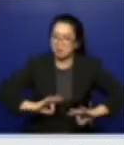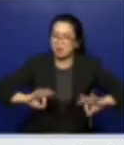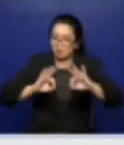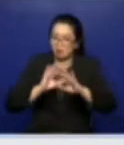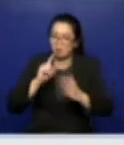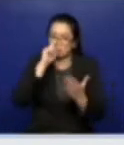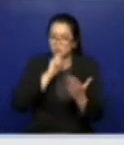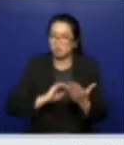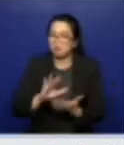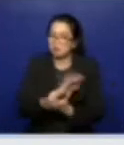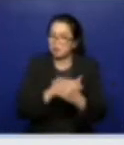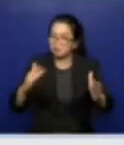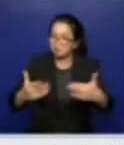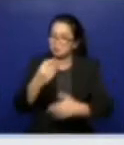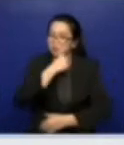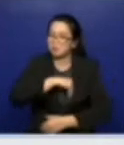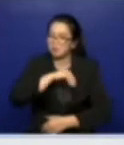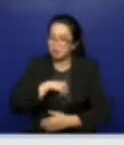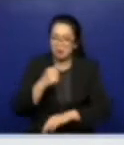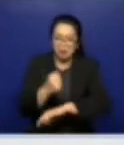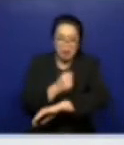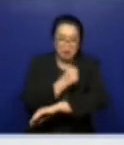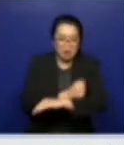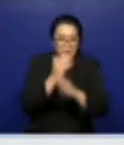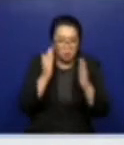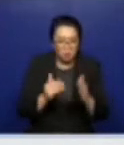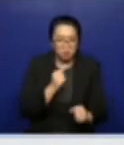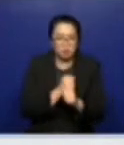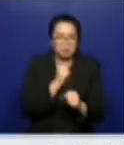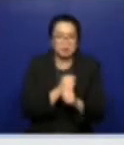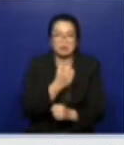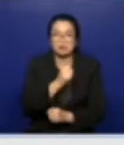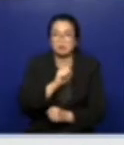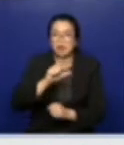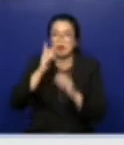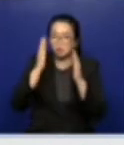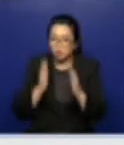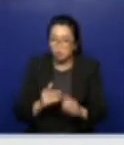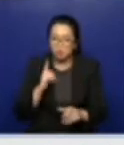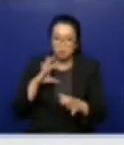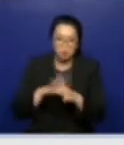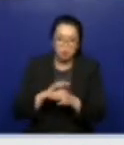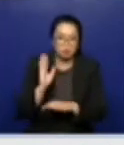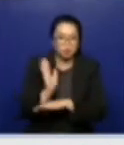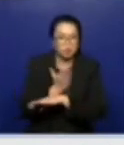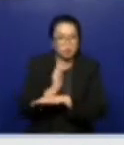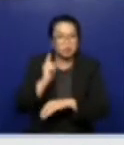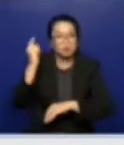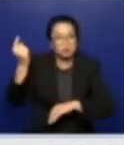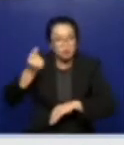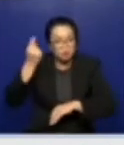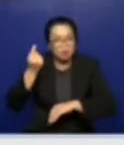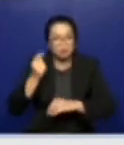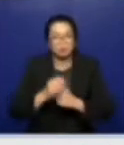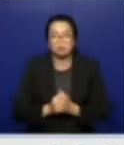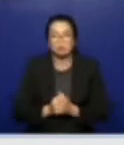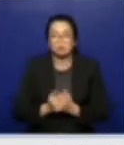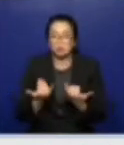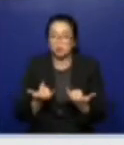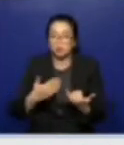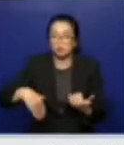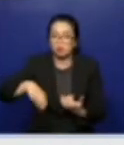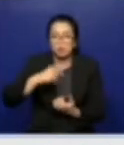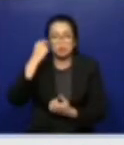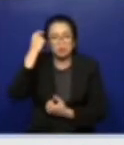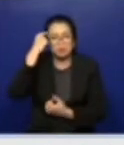ทศไทยมาโดยตลอดมีแรงงานกว่า10ล้านคนทำงานอยู่เกี่ยวข้องกับการท่องเที่ยวสิ่งที่เรากำลังเผชิญอยู่หลายคนบ